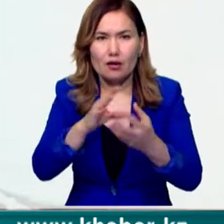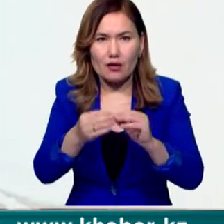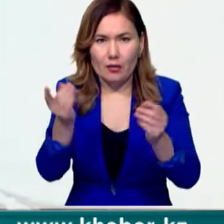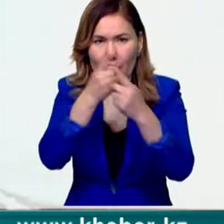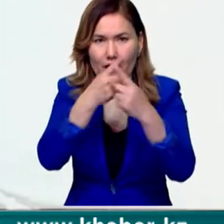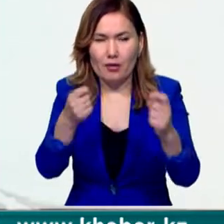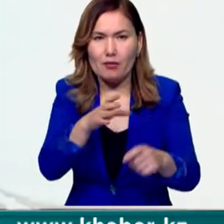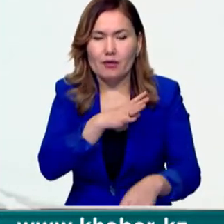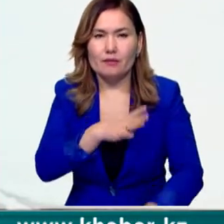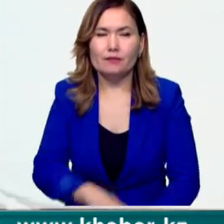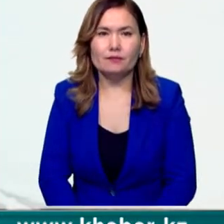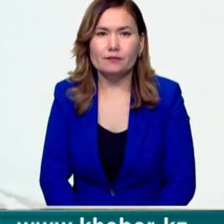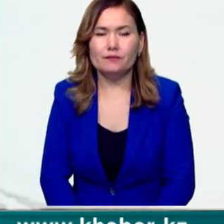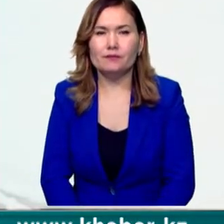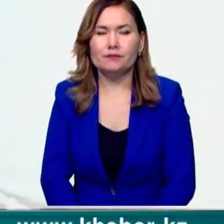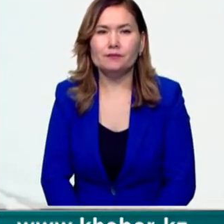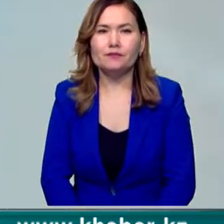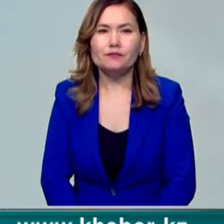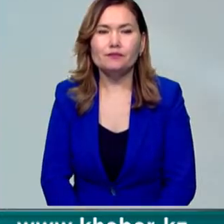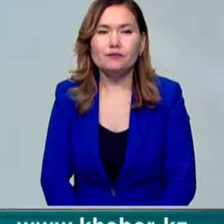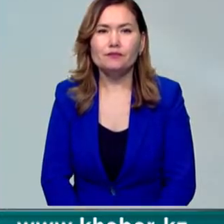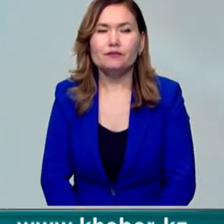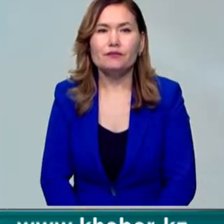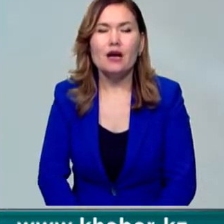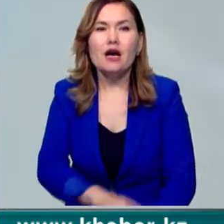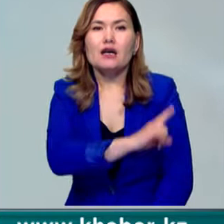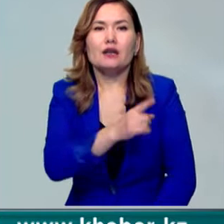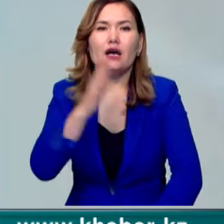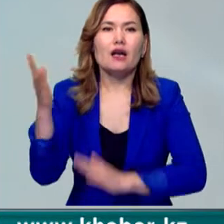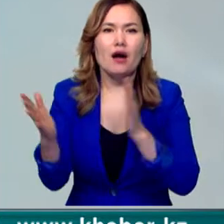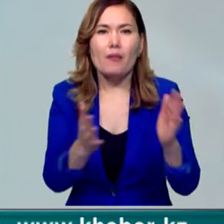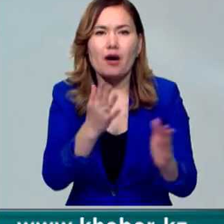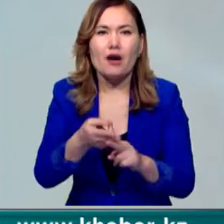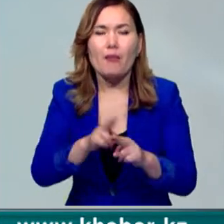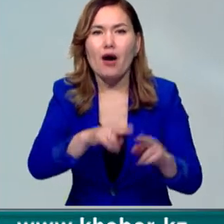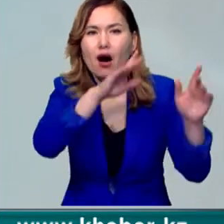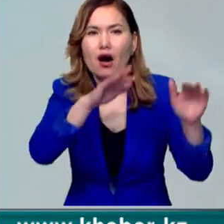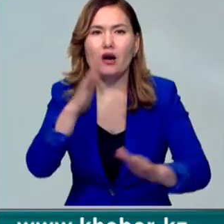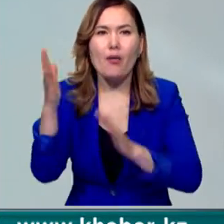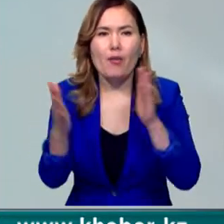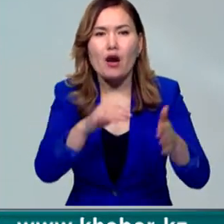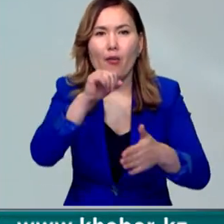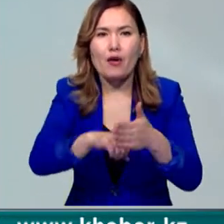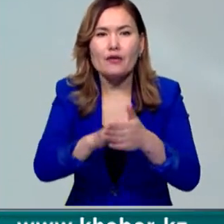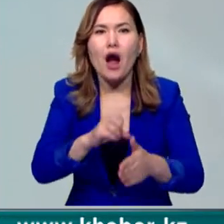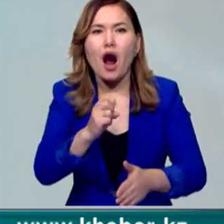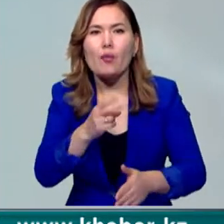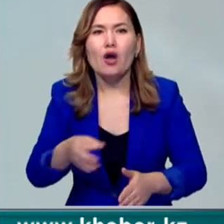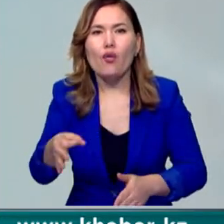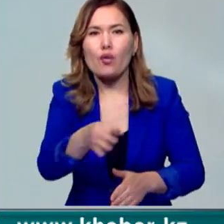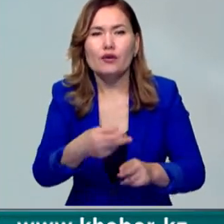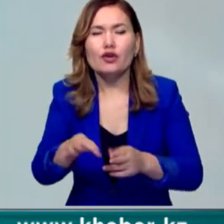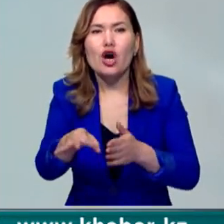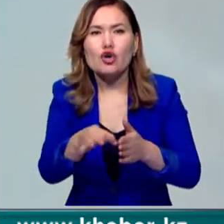Ыбырайұлы, Аян Сәрсенбаев, хабар. Желдің ұйытқуына және қарлы боранға байланысты Ақмола облысында